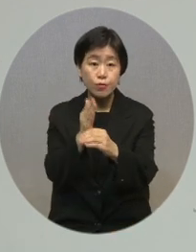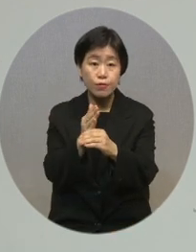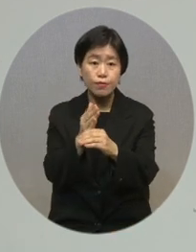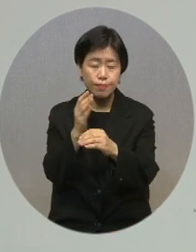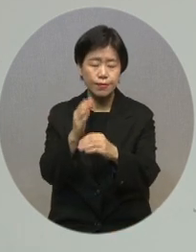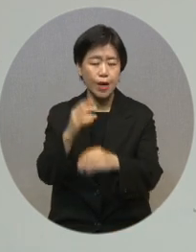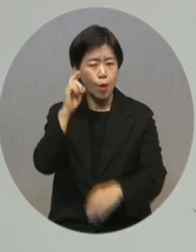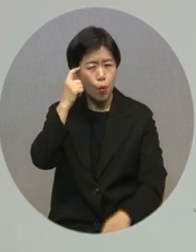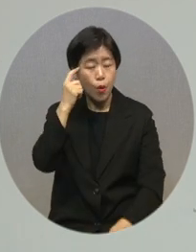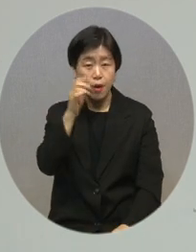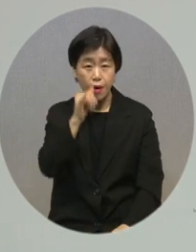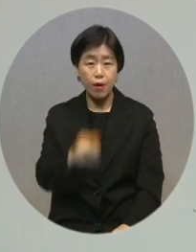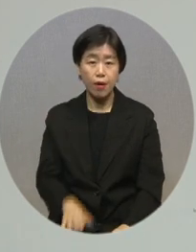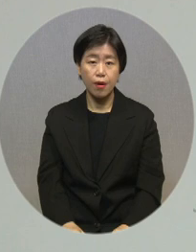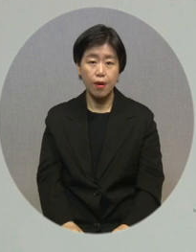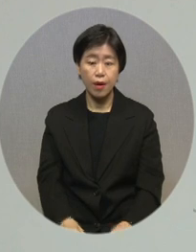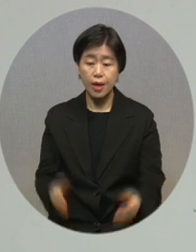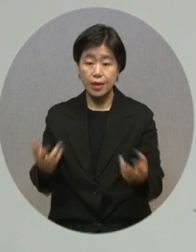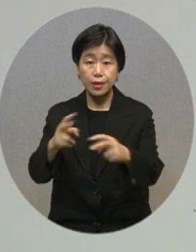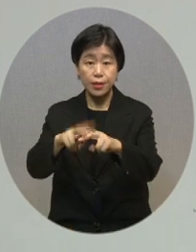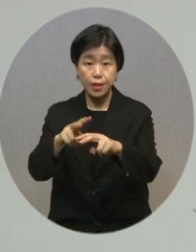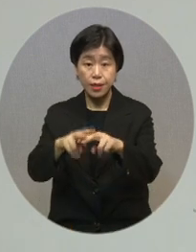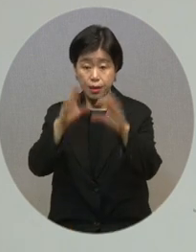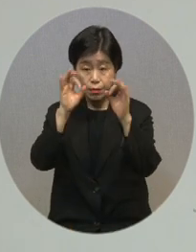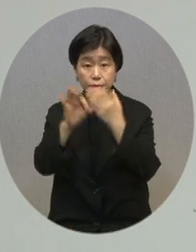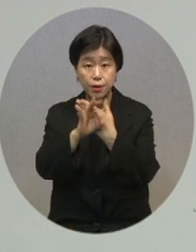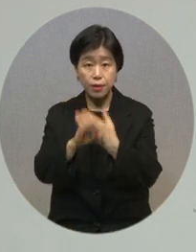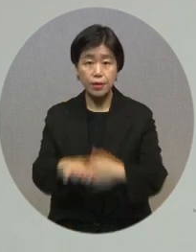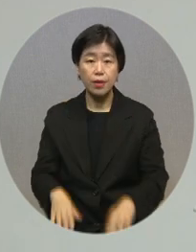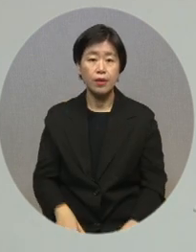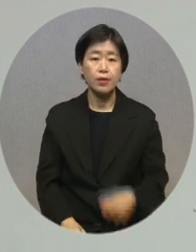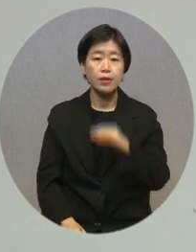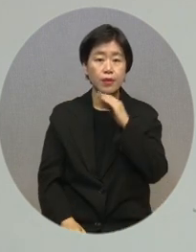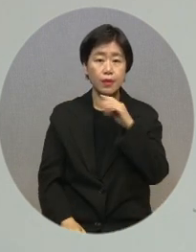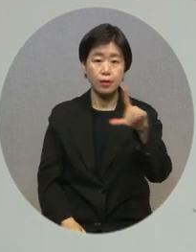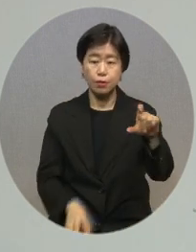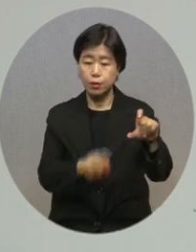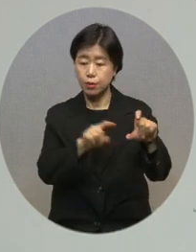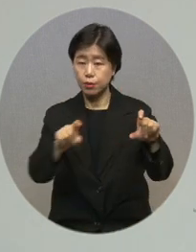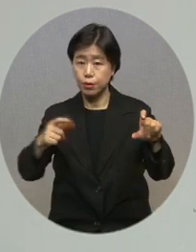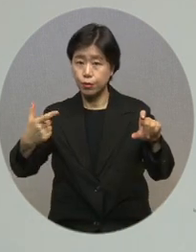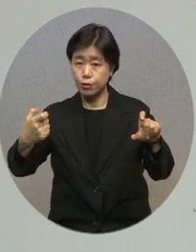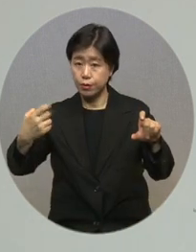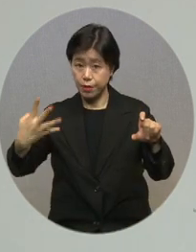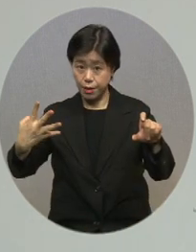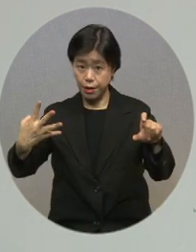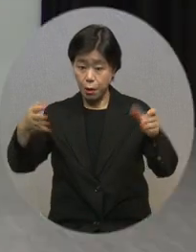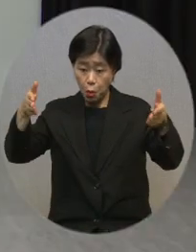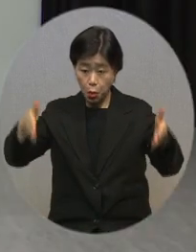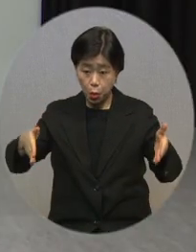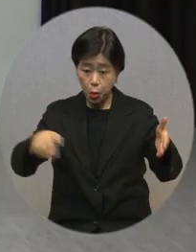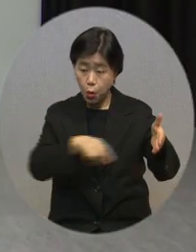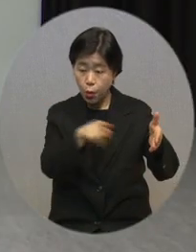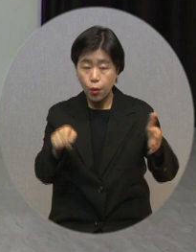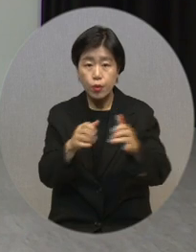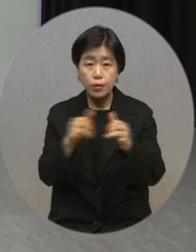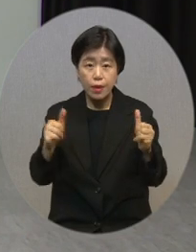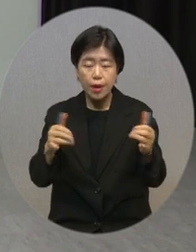않습니까? 그렇죠. 일자리 정책 측면에서 보면은 15세부터 64세 이것을 생산 가능 인구라고 합니다.